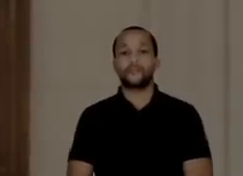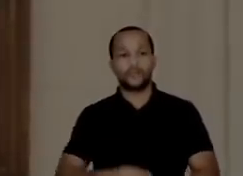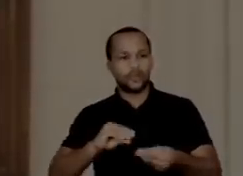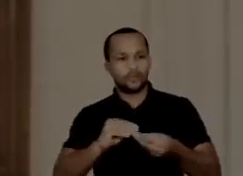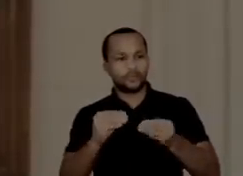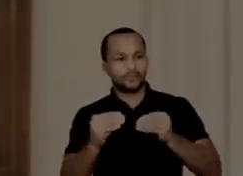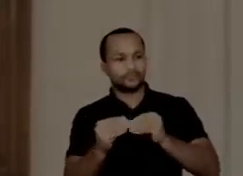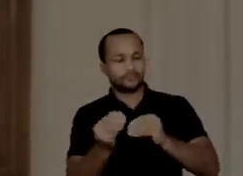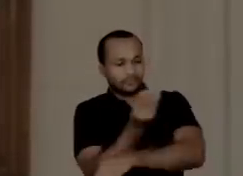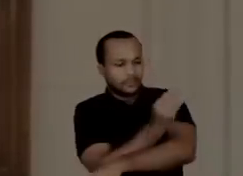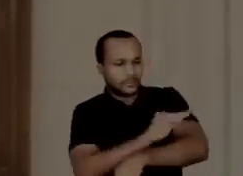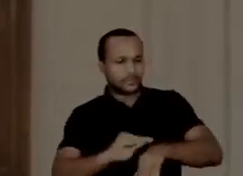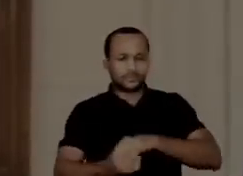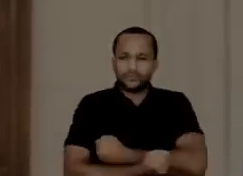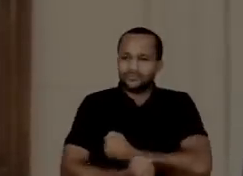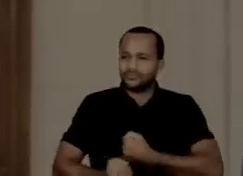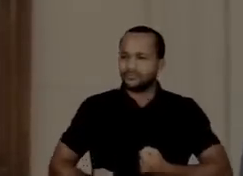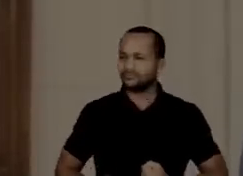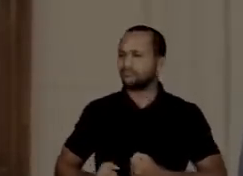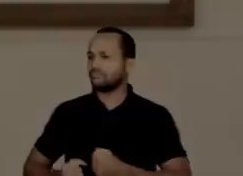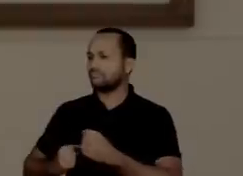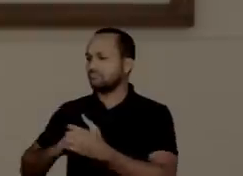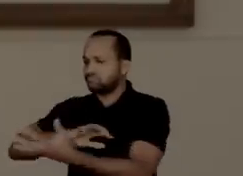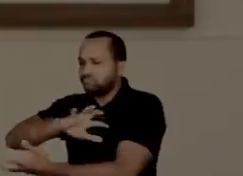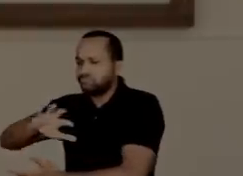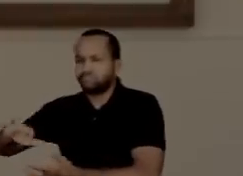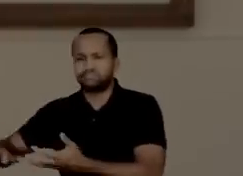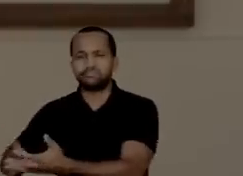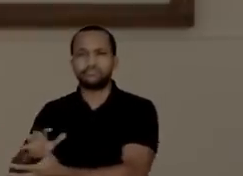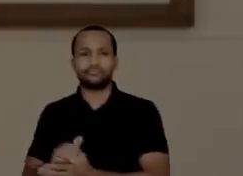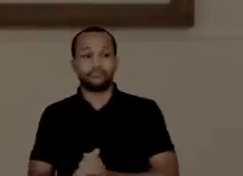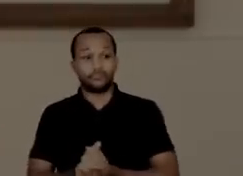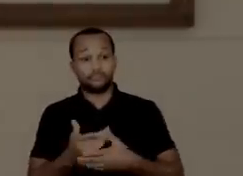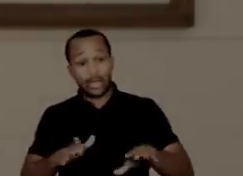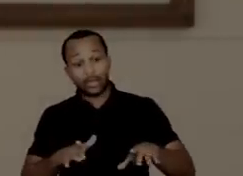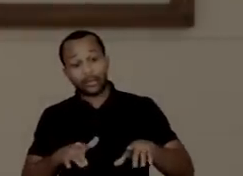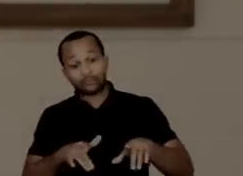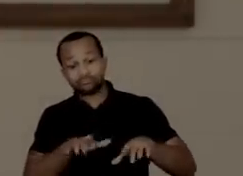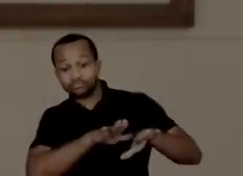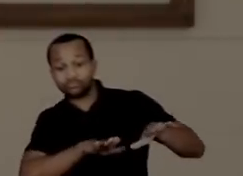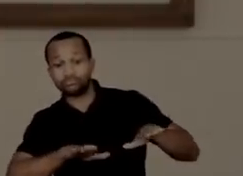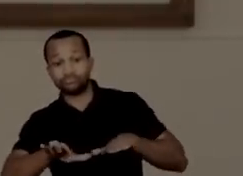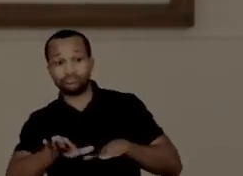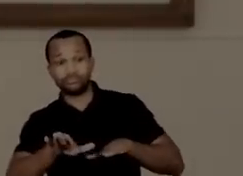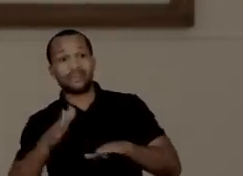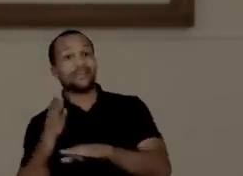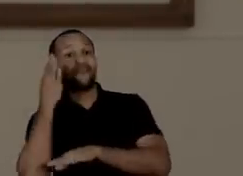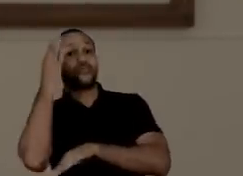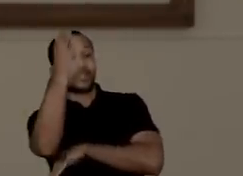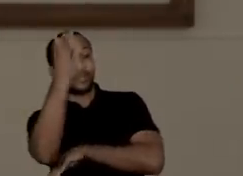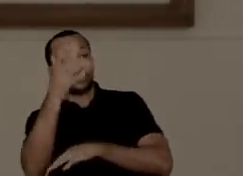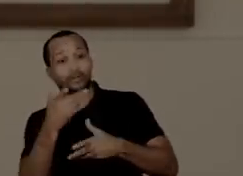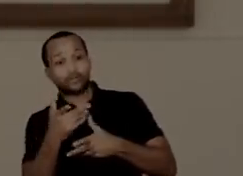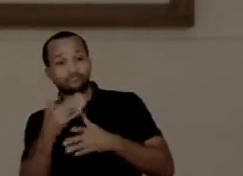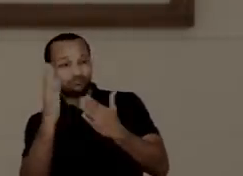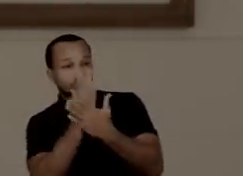pour l'accueil que vous m'avez réservé lors de mon arrivée. Nous sommes confrontés à des problèmes de sécurité, de chômage, de cohésion